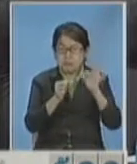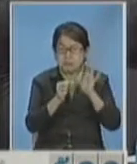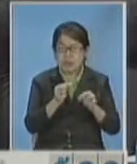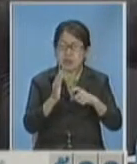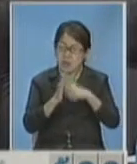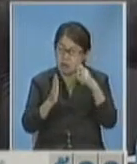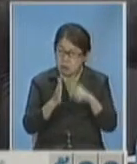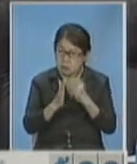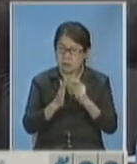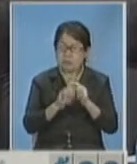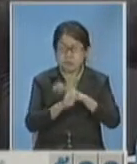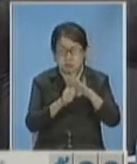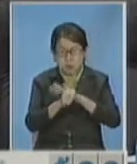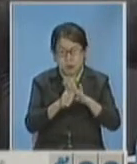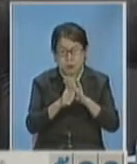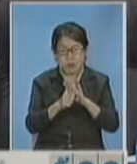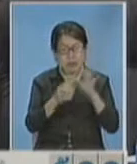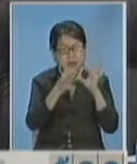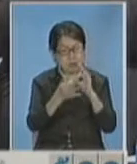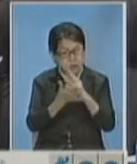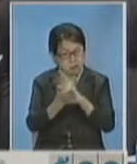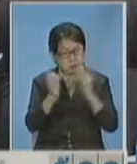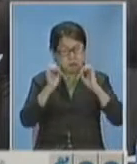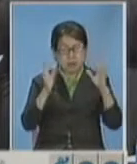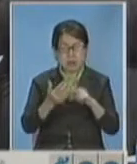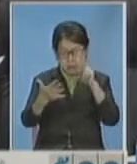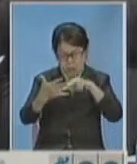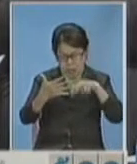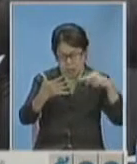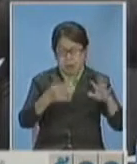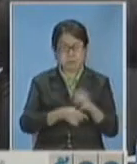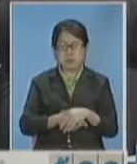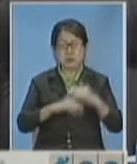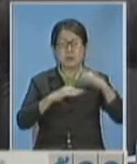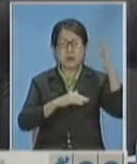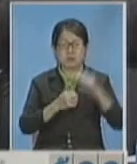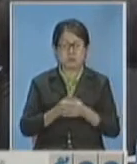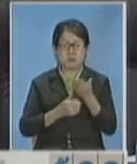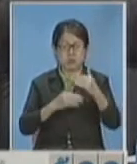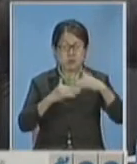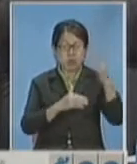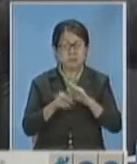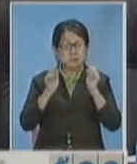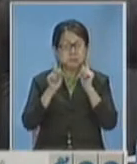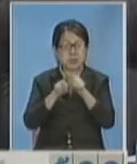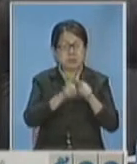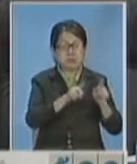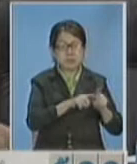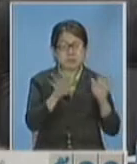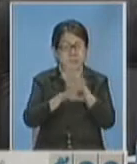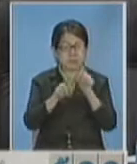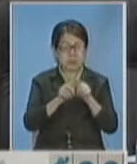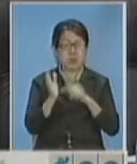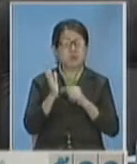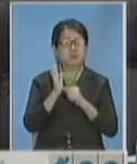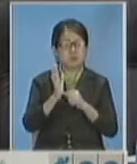าแต่ดิฉันดูแล้วอย่างหลายเรื่องนะคะมันขอมากเกินความจำเป็นขอซ้ำซ้อนขออนุญาตยกตัวอย่าง